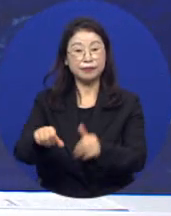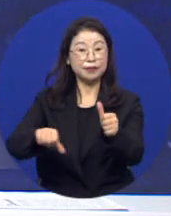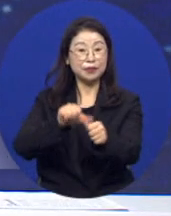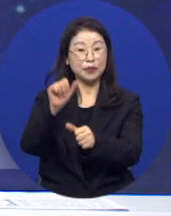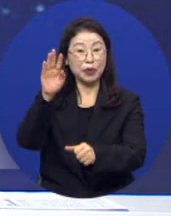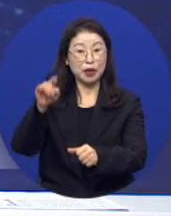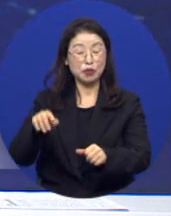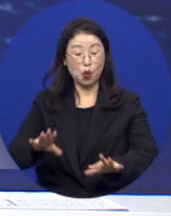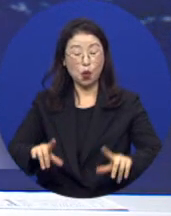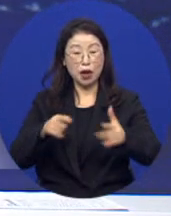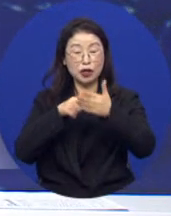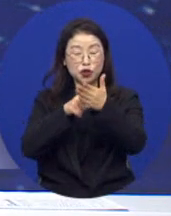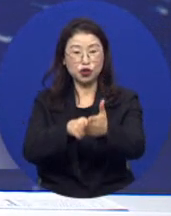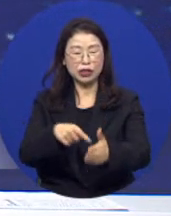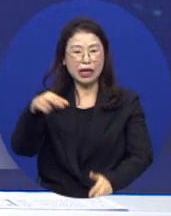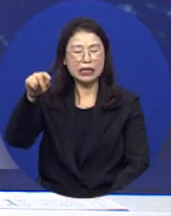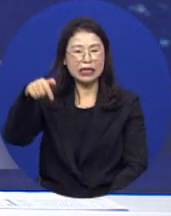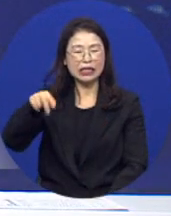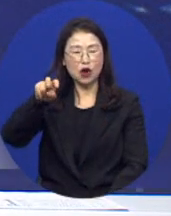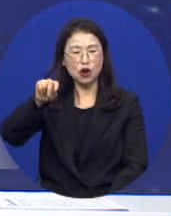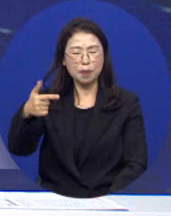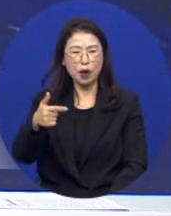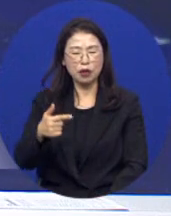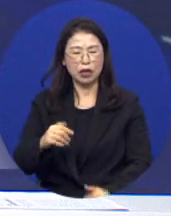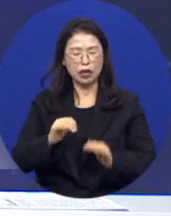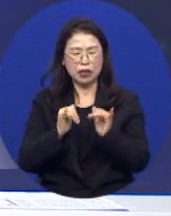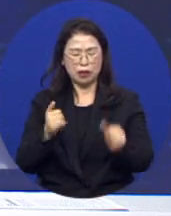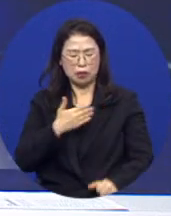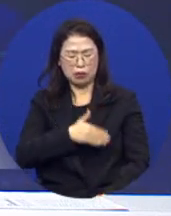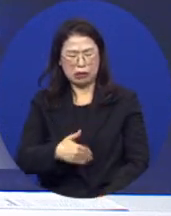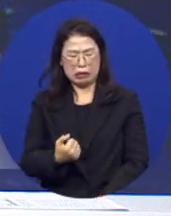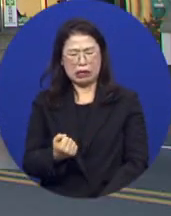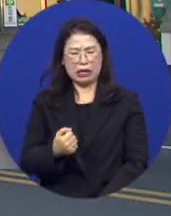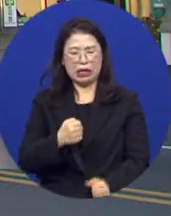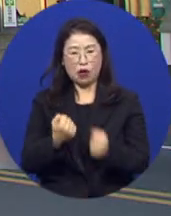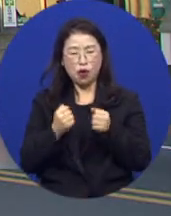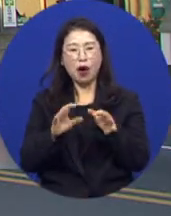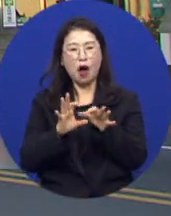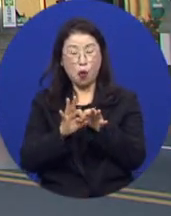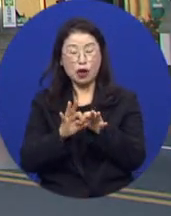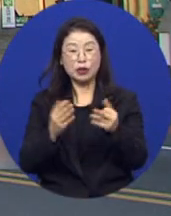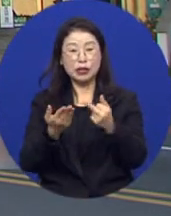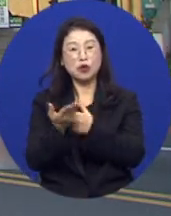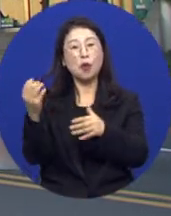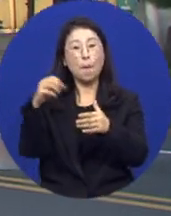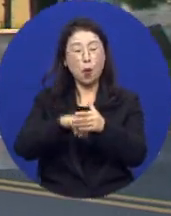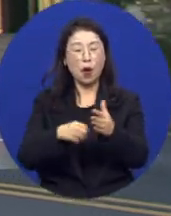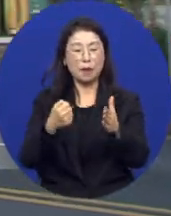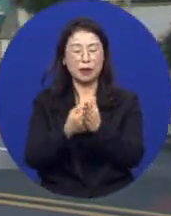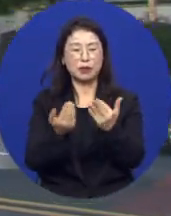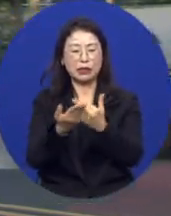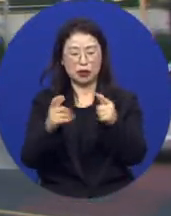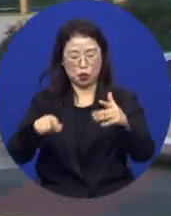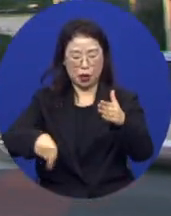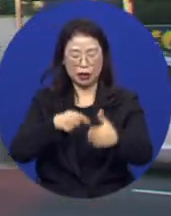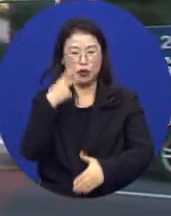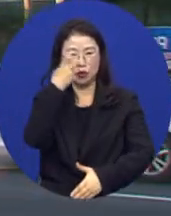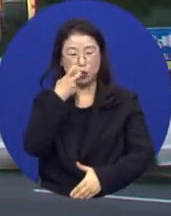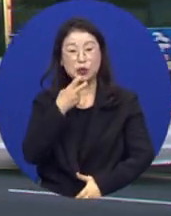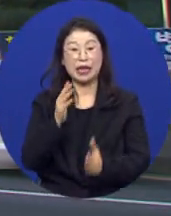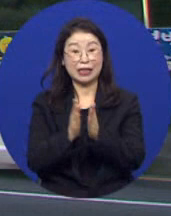환경부가 올해 추진하는 성면 노출 지역 주민건강 영양조사 대상에 제주가 포함돼 제주에서도 조사가